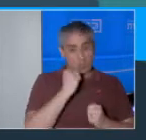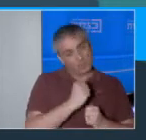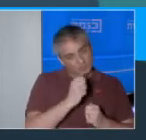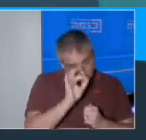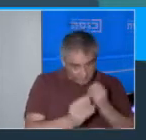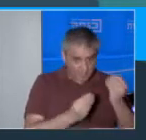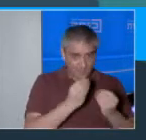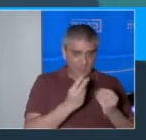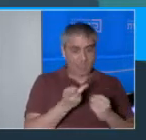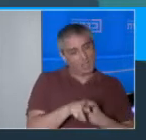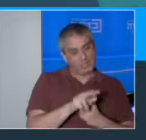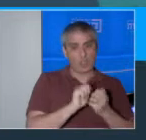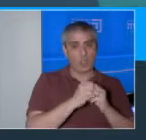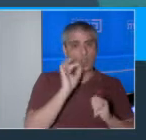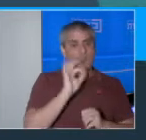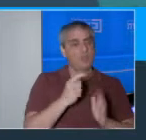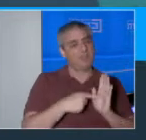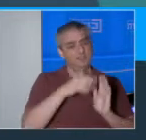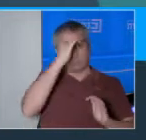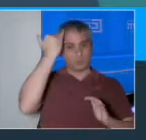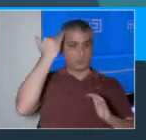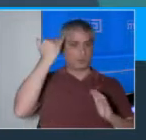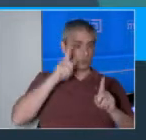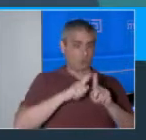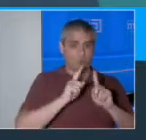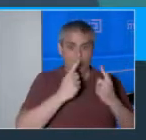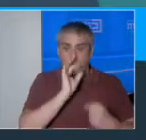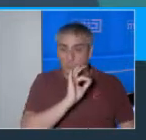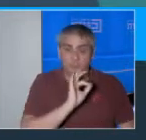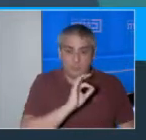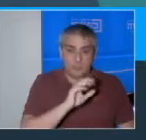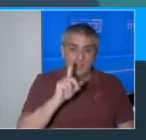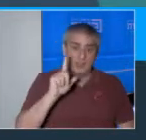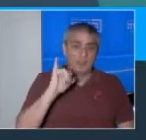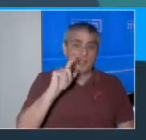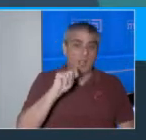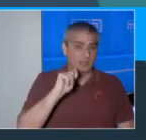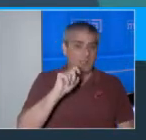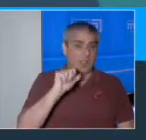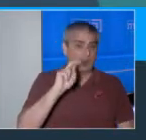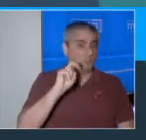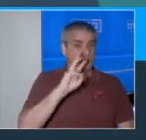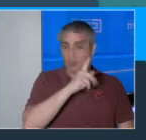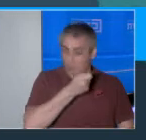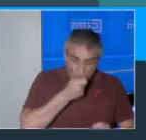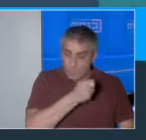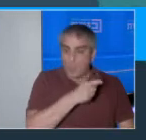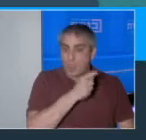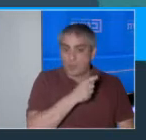עובר להיות הריגה או חבלה בנסיבות מחמירות, כמו למשל במקרה של ליאת אנשל. ליאת אנשל, הוא דקר